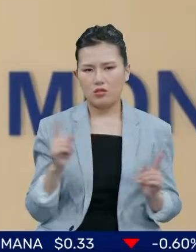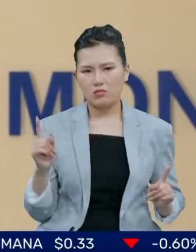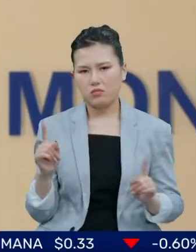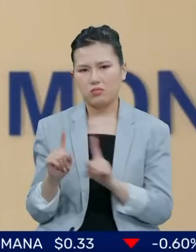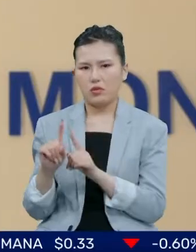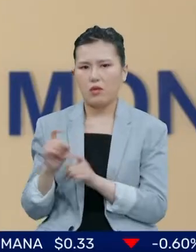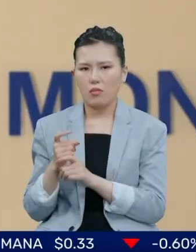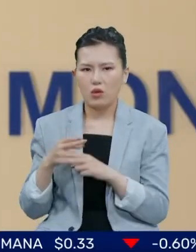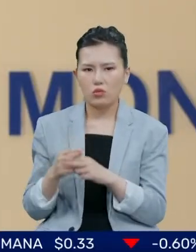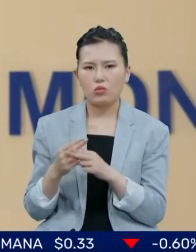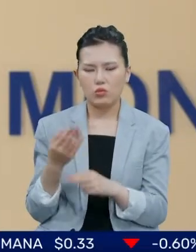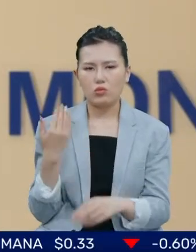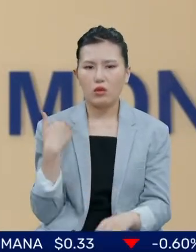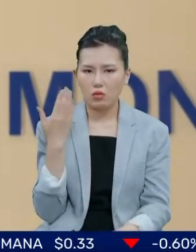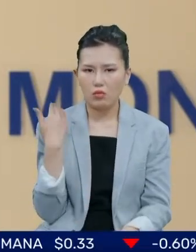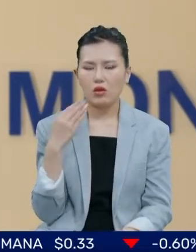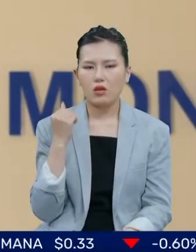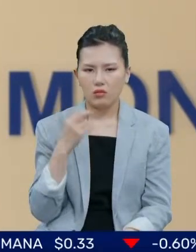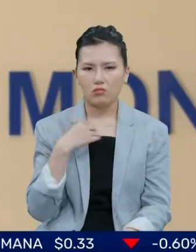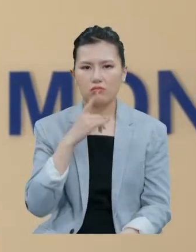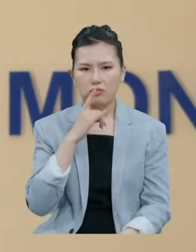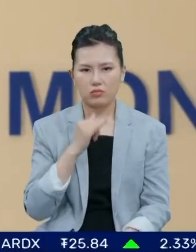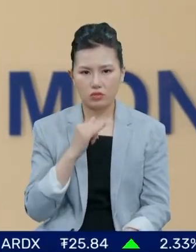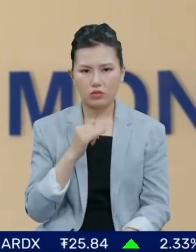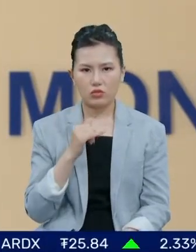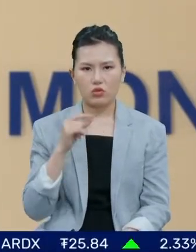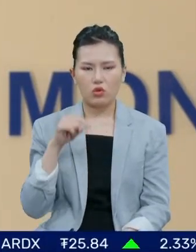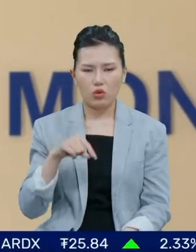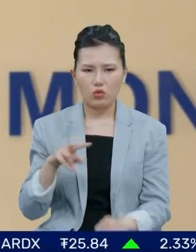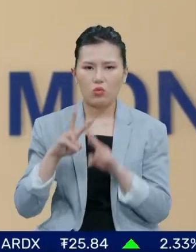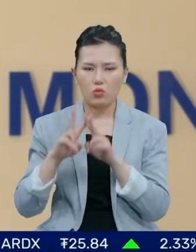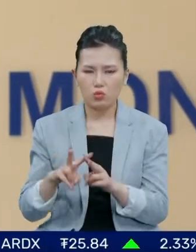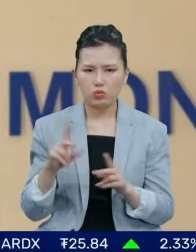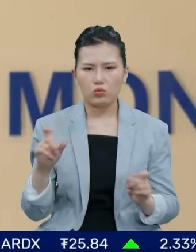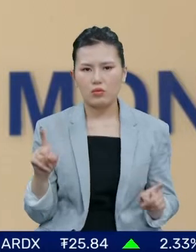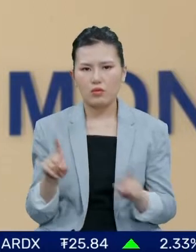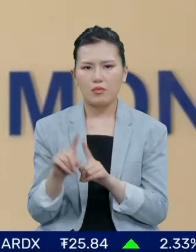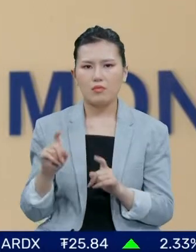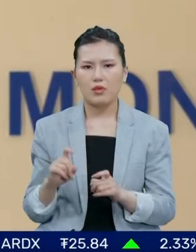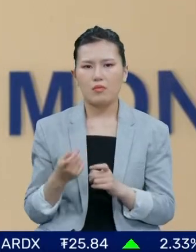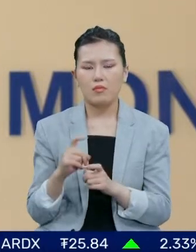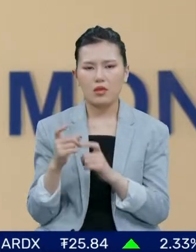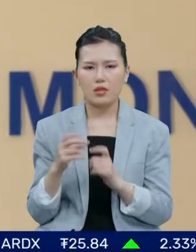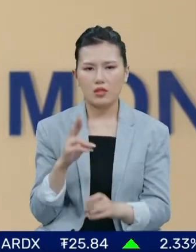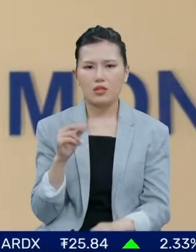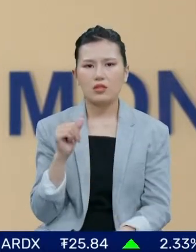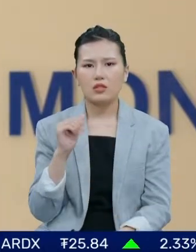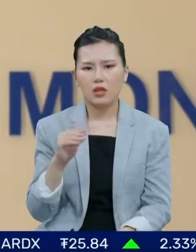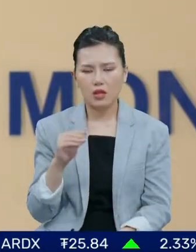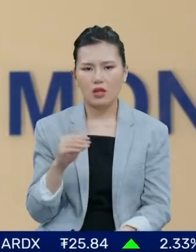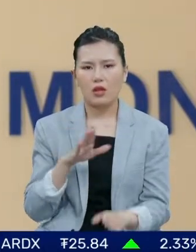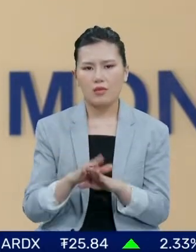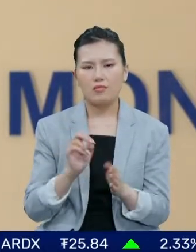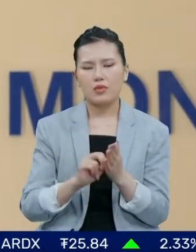За эргээд энэ асуудлыг шалгаж шийдвэрлэх нь хамгаалтанд эргэж авах талаарх хүсэлтийг бол ашгүй чөл